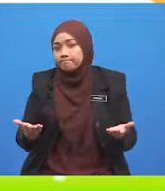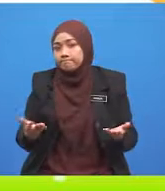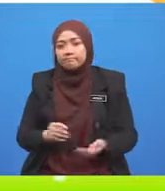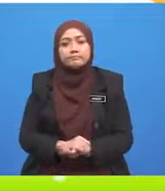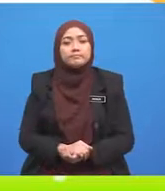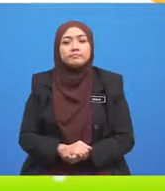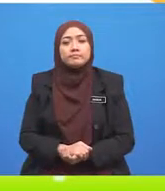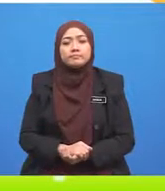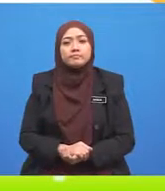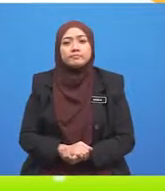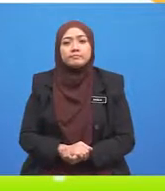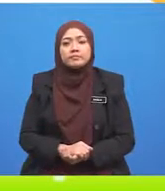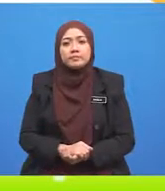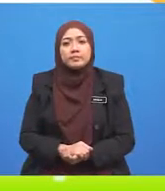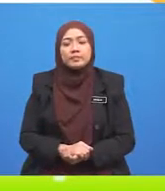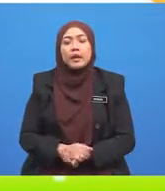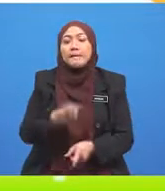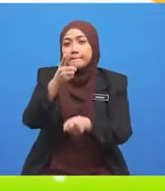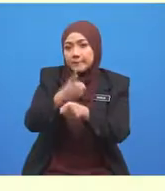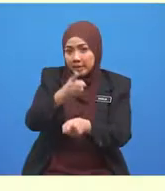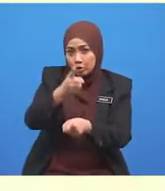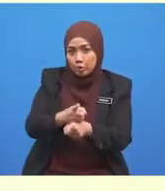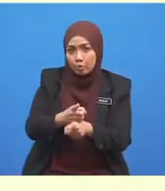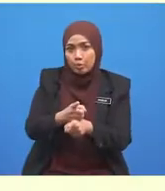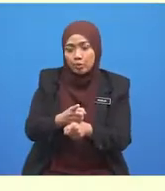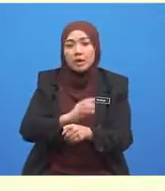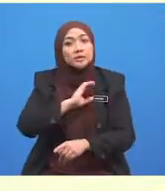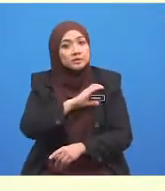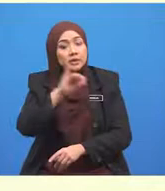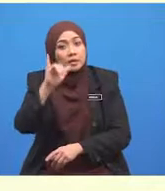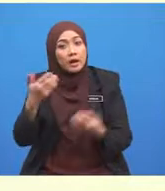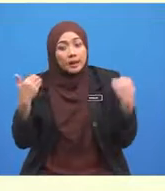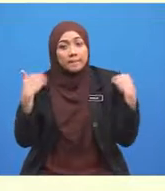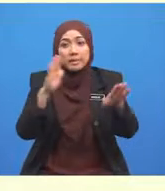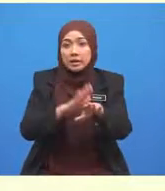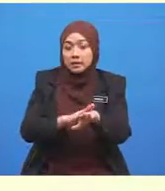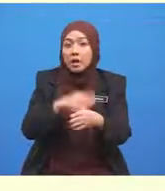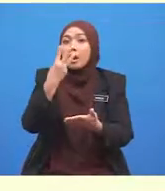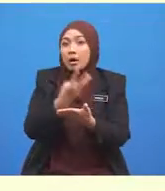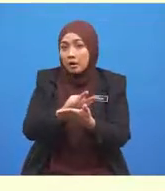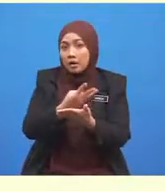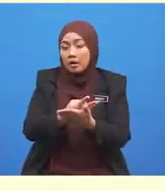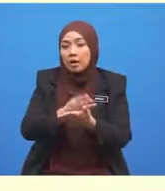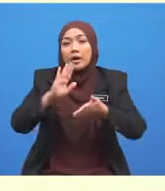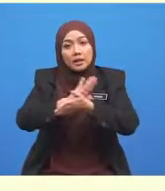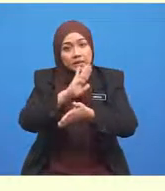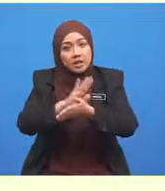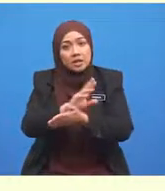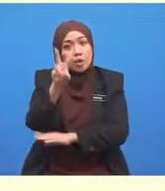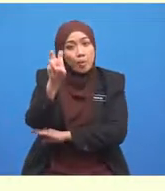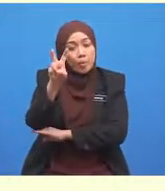Wah, hebatnya! Betul! Ciri-ciri yang terdapat pada wang kertas RM20